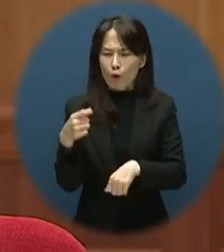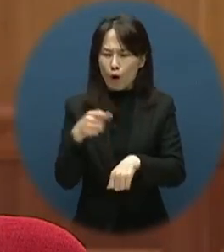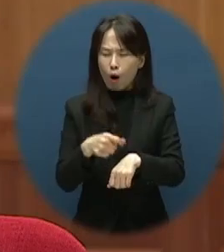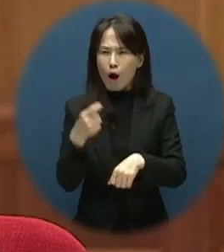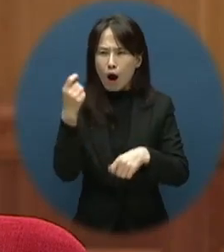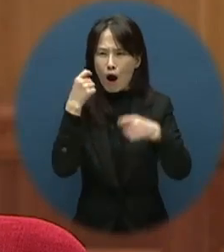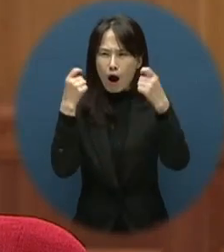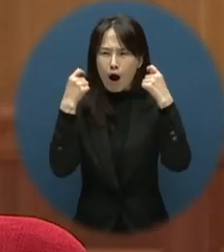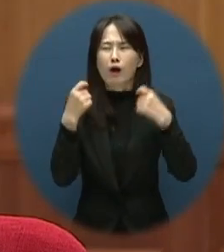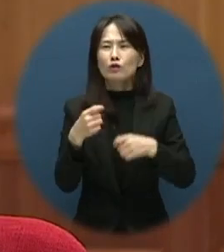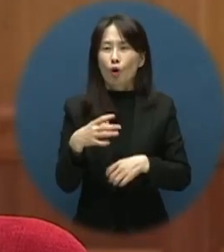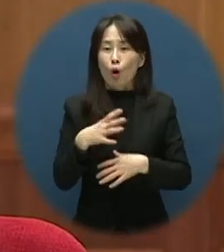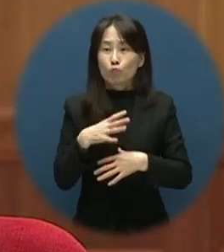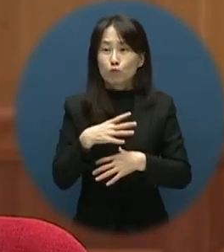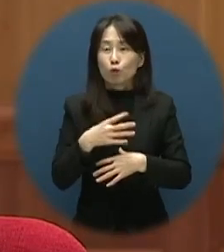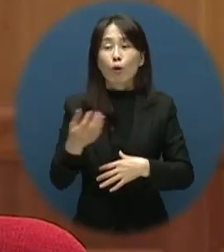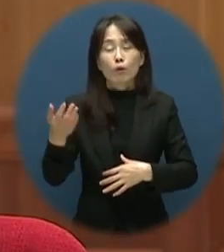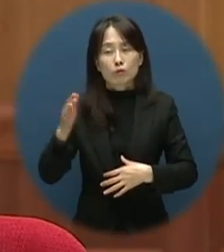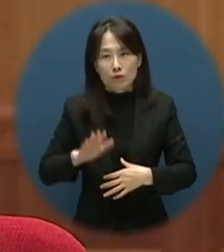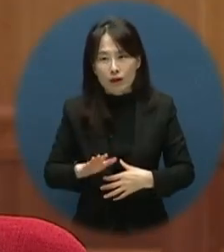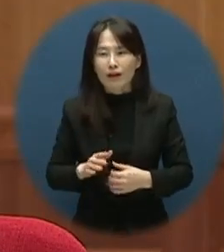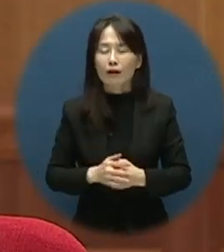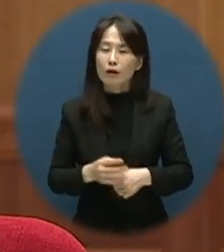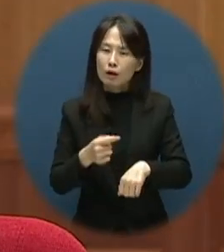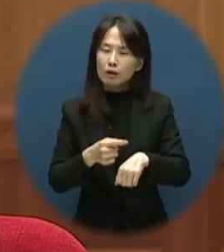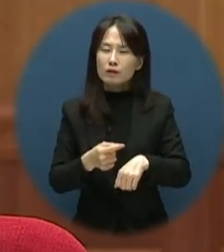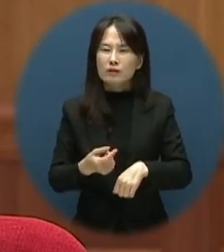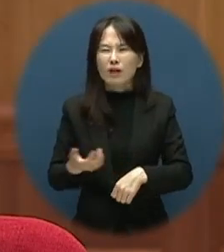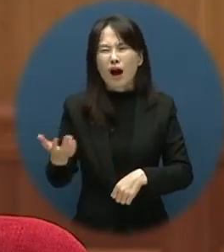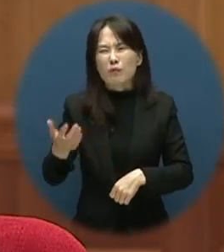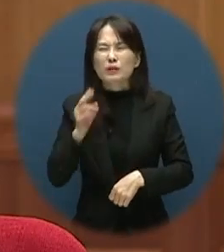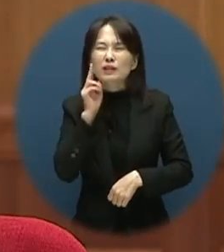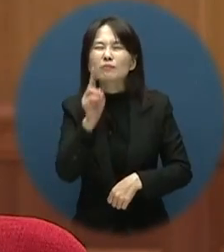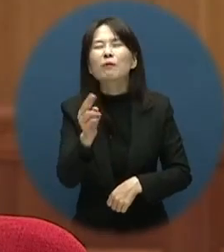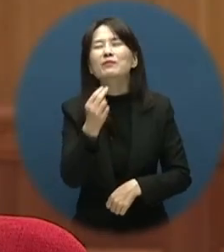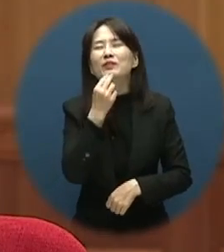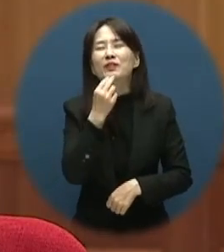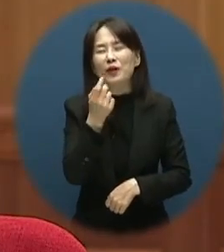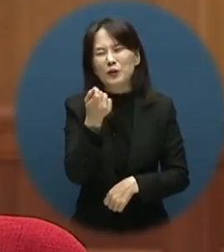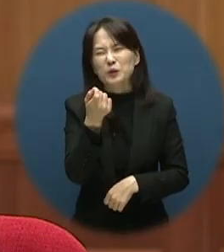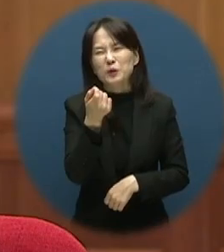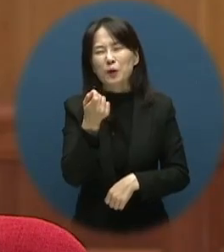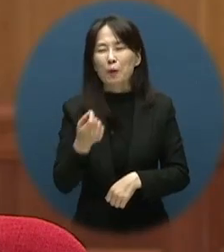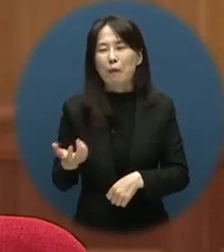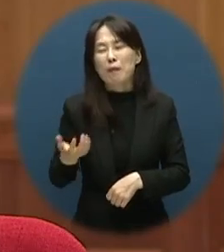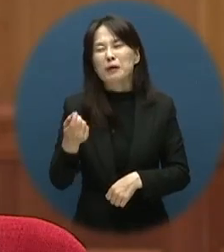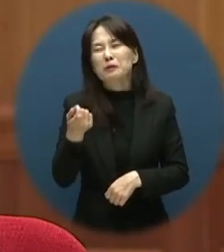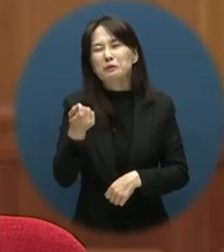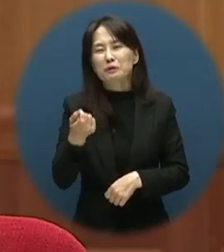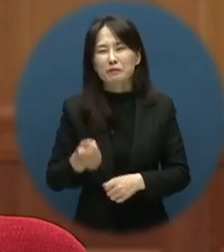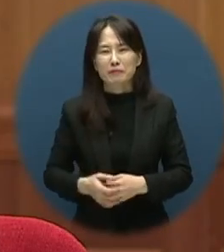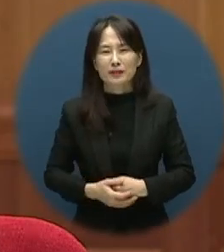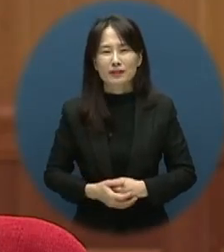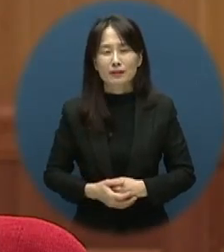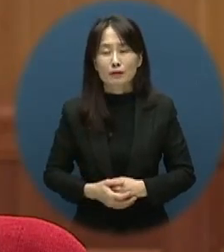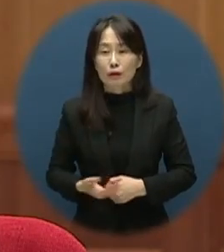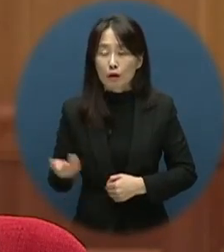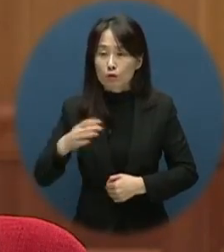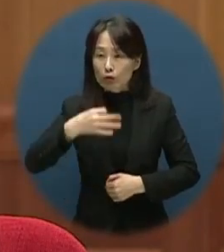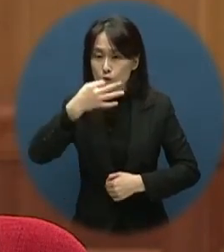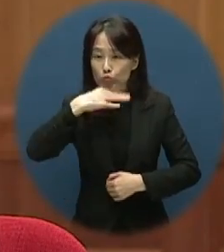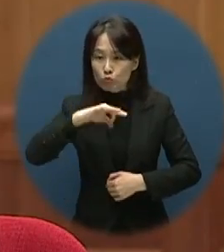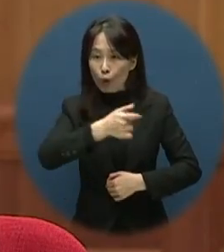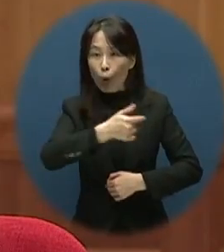그러니까. 근데 생각보다 별로 안 아파서 따끔? 뭐 그 정도. 그래서 신기하다. 별로 안 아프네. 근데 효과 있네.